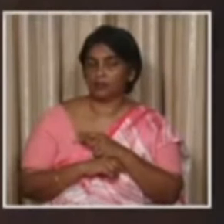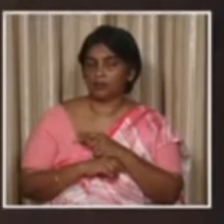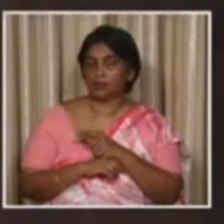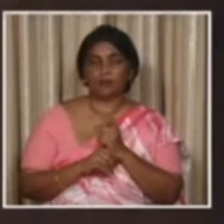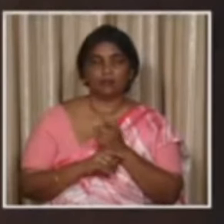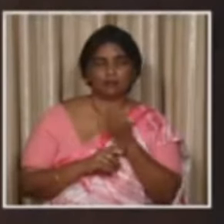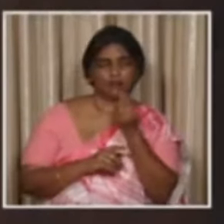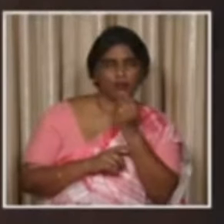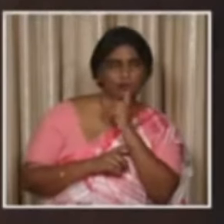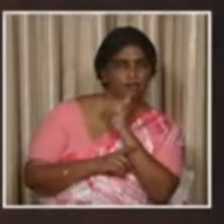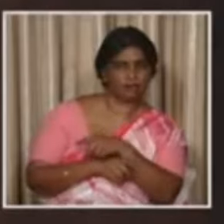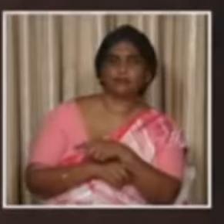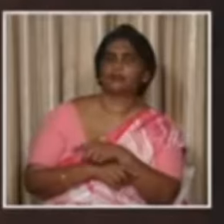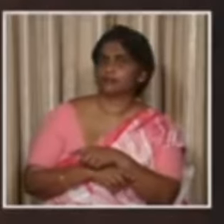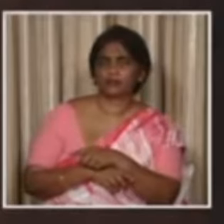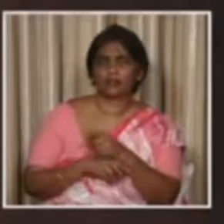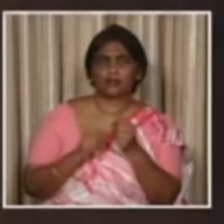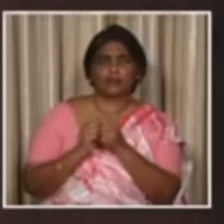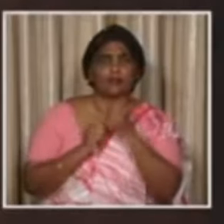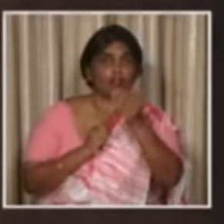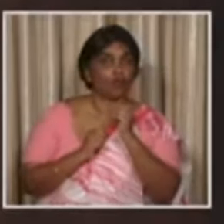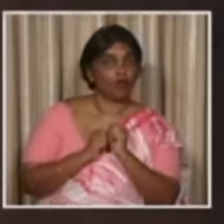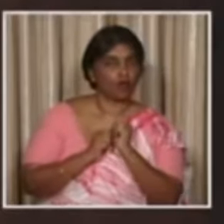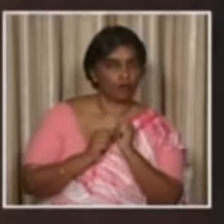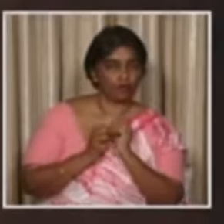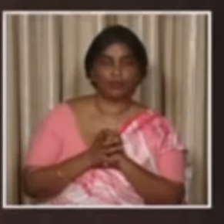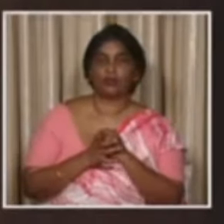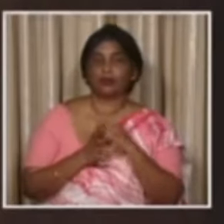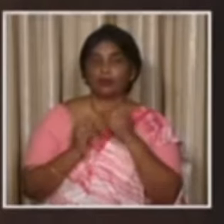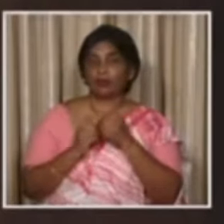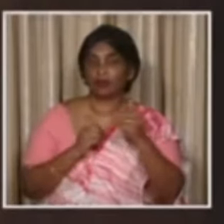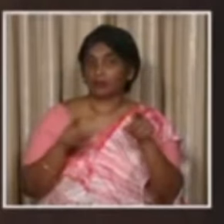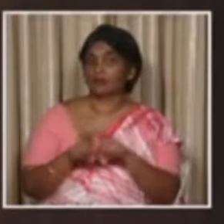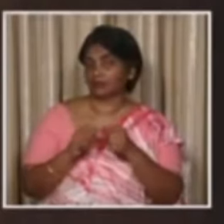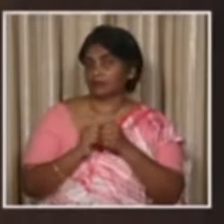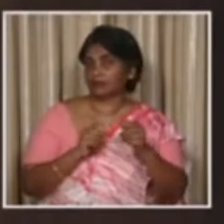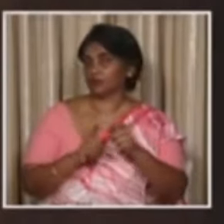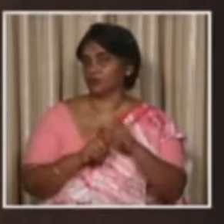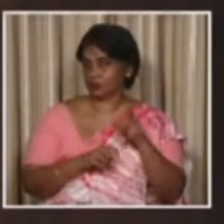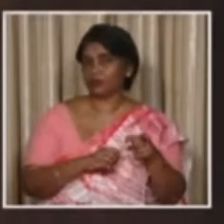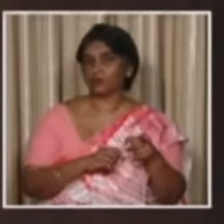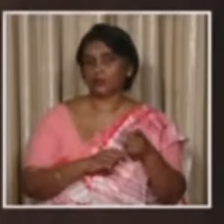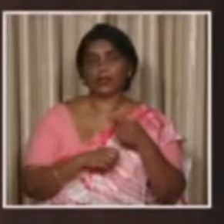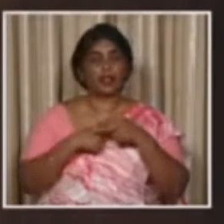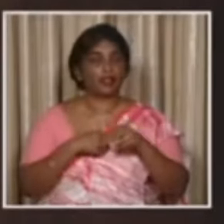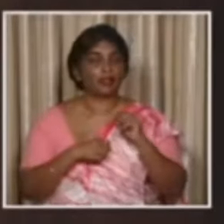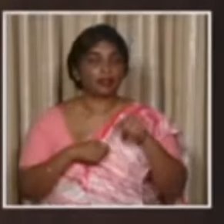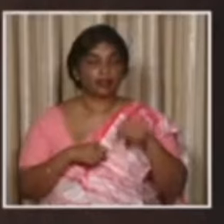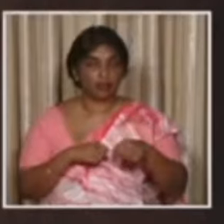පාට් එක දැම්ම කරන්න ඊළඟට මොකද්ද කියලා. එතෙන්ද මේක ගිහිල්ලා තියෙන්නේ. මොකද හේතුව දන්නවා දැන්